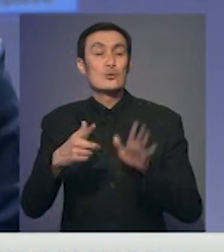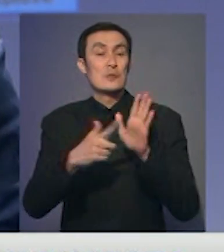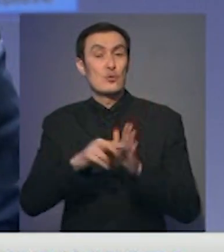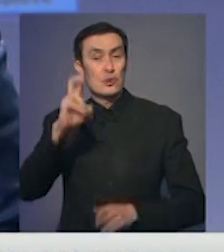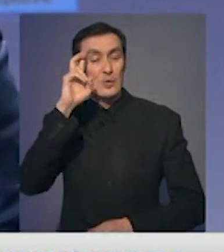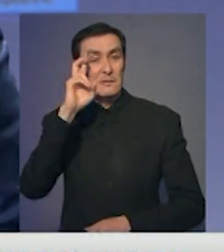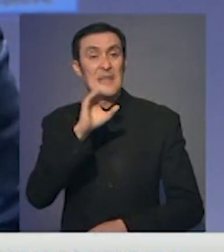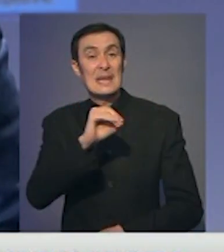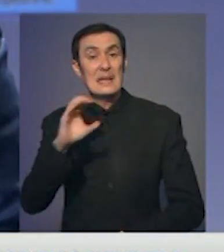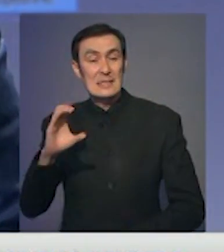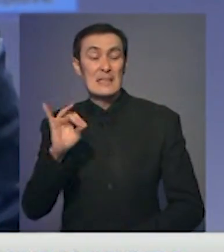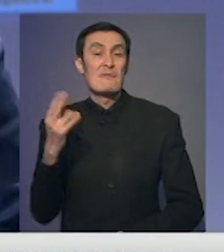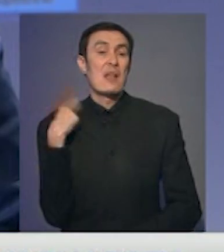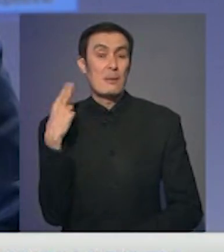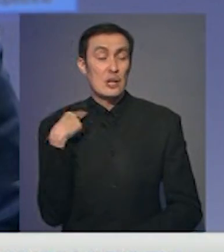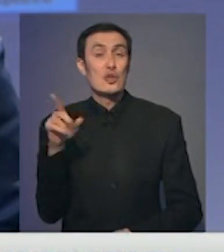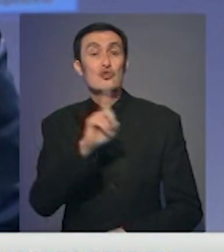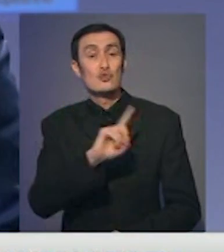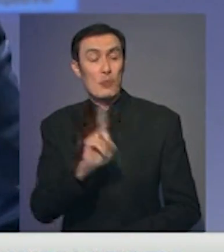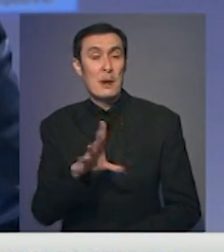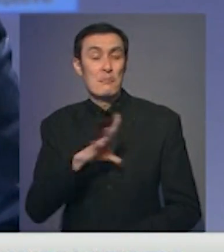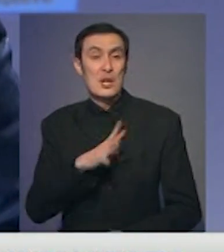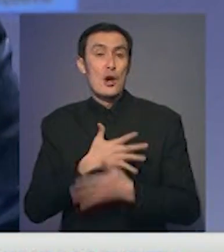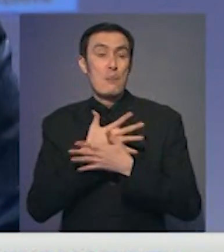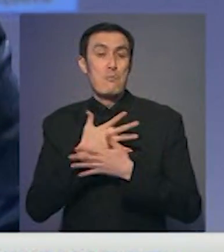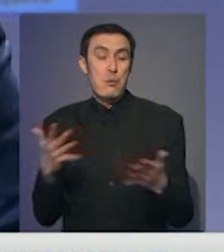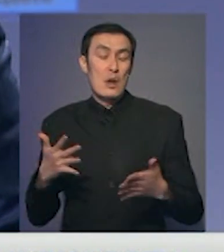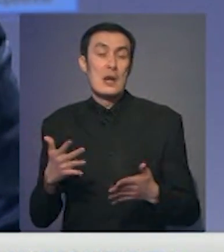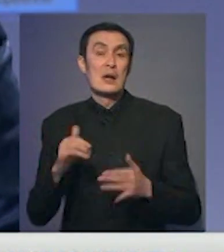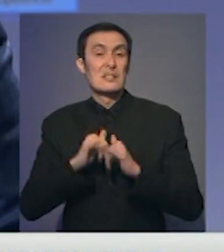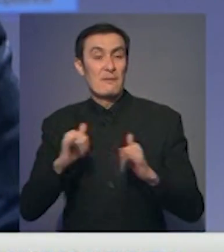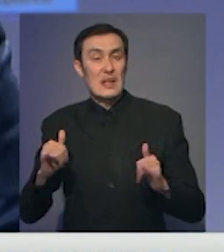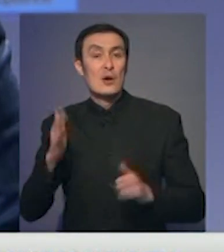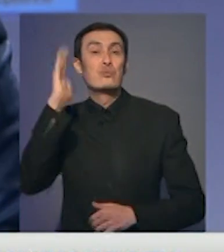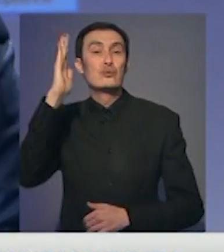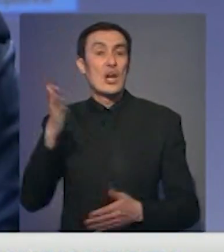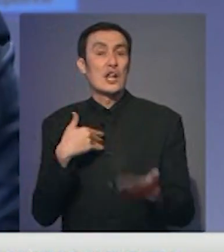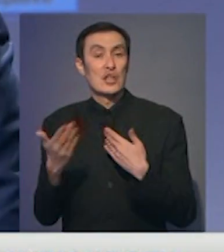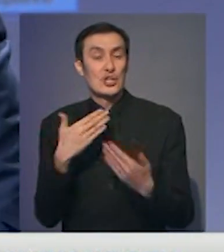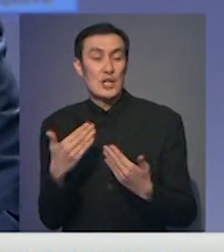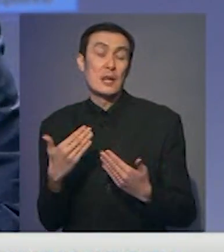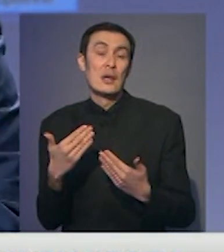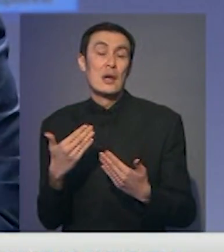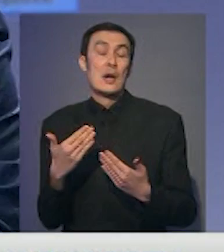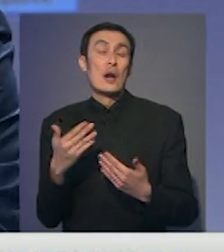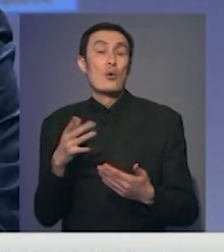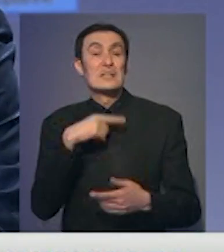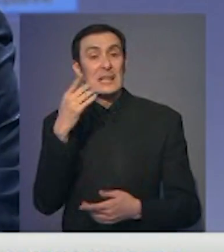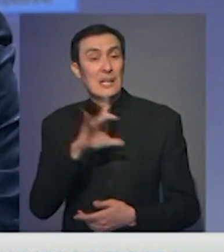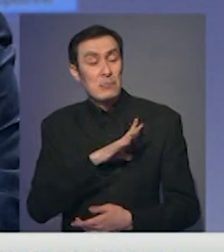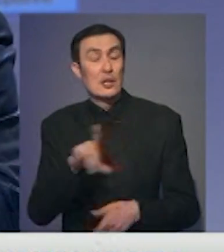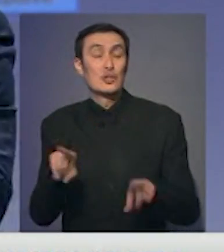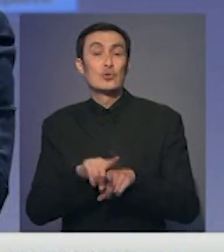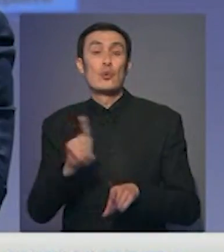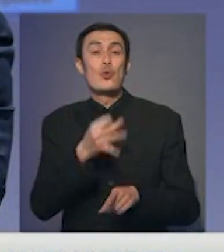27 странами ЕС и Великобританией, для того, чтобы быть более амбициозными для развития будущих отношений между сторонами. Он подчеркнул также,